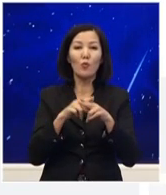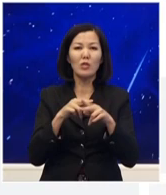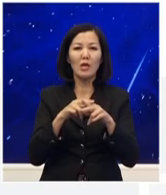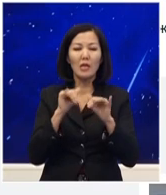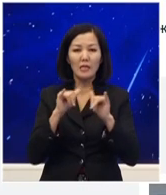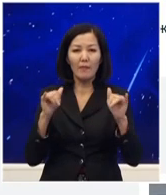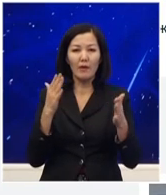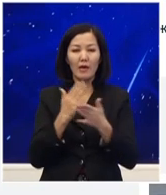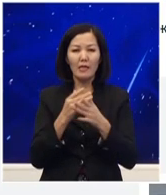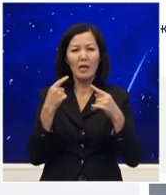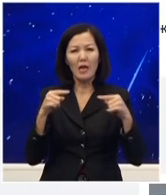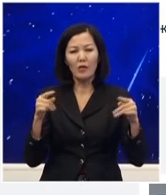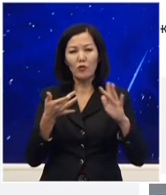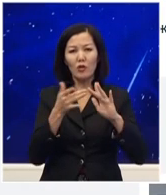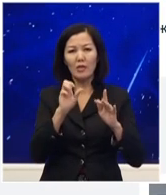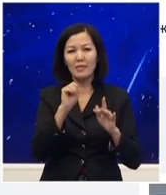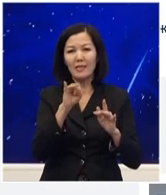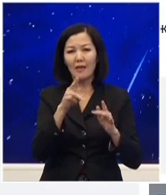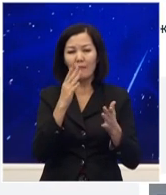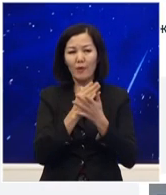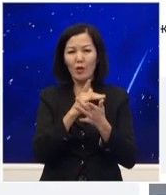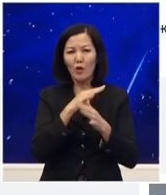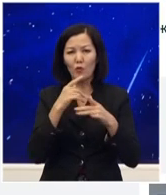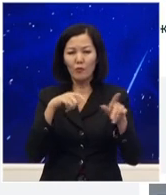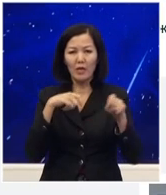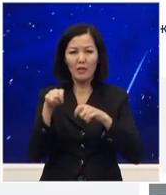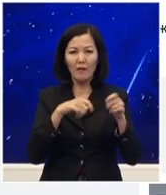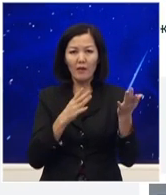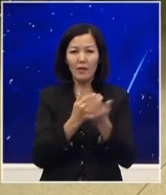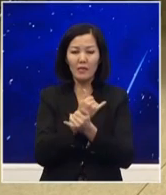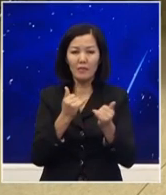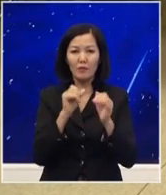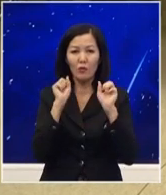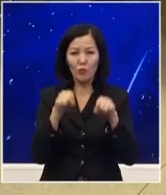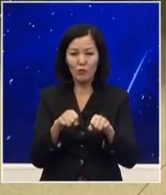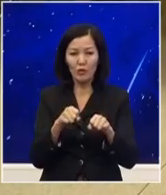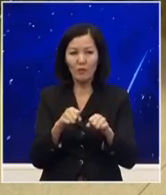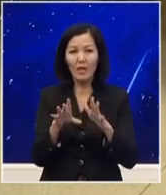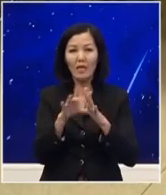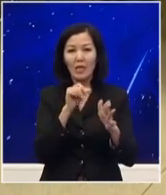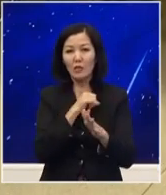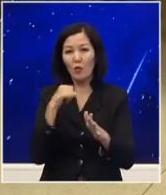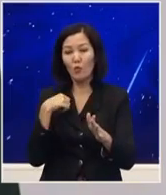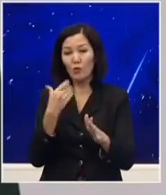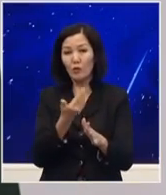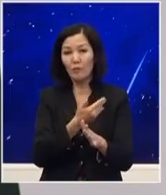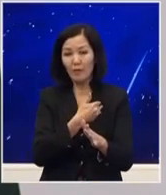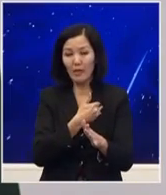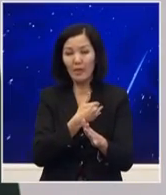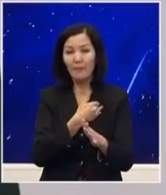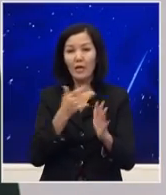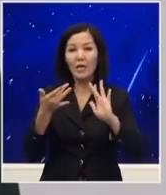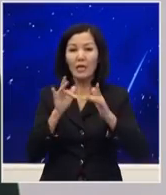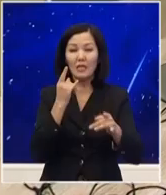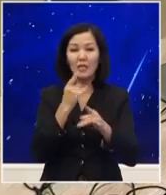сайттар самсап тұр. Әлеуметтік желіде үйден шықпай-ақ көптеген тауарлар мен қызметтер қол жетімді. Таңдау адамның өз еркінде. Интернет